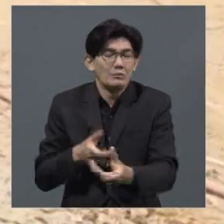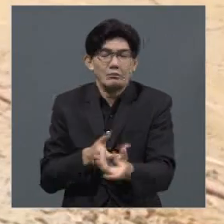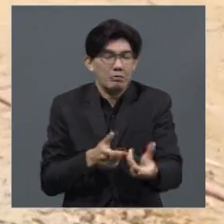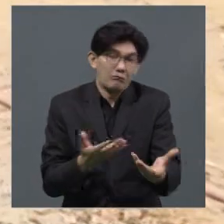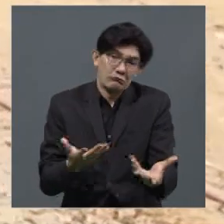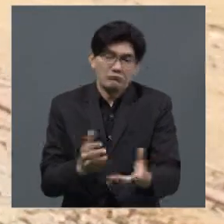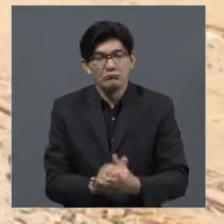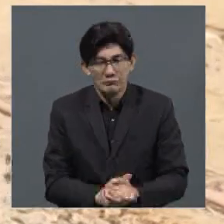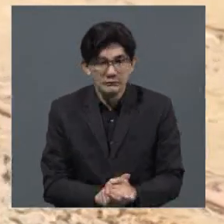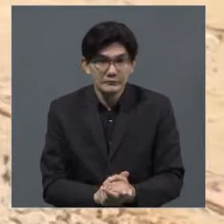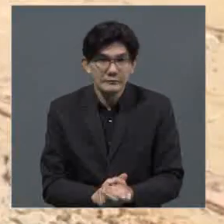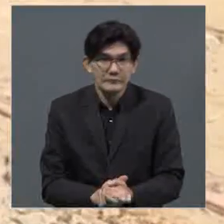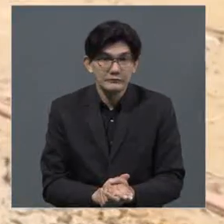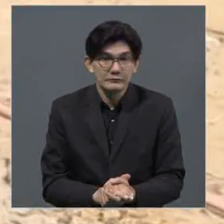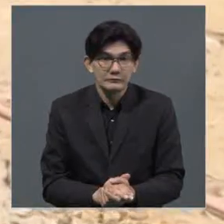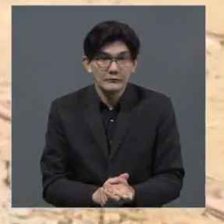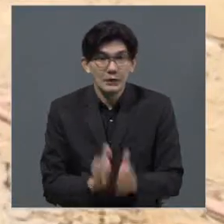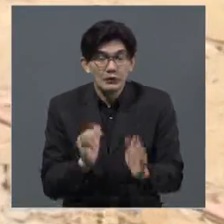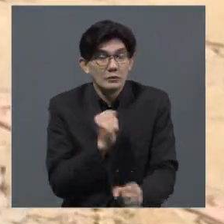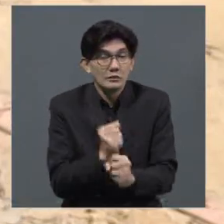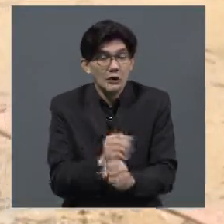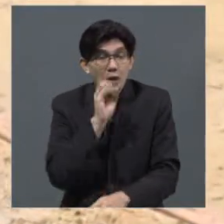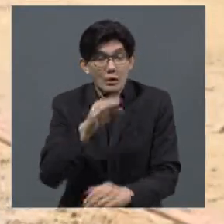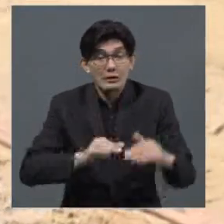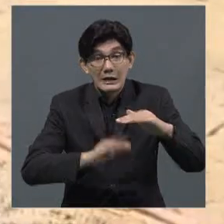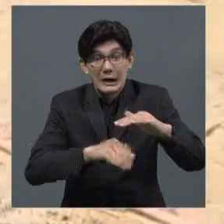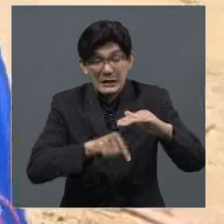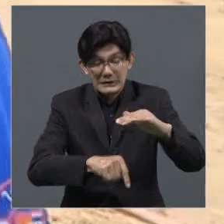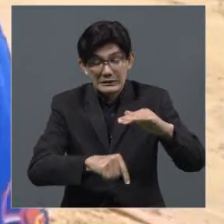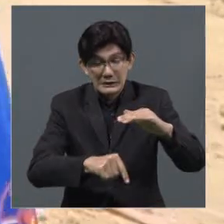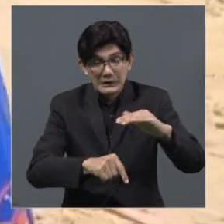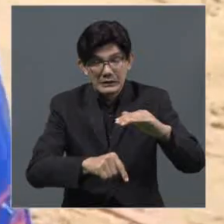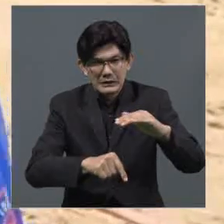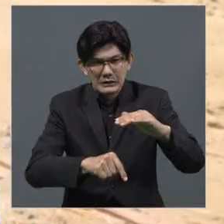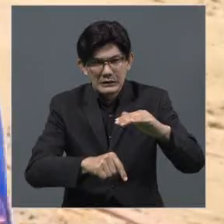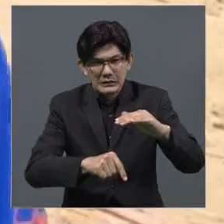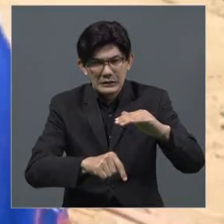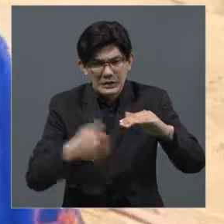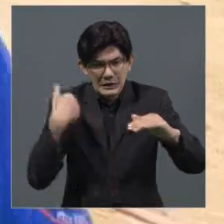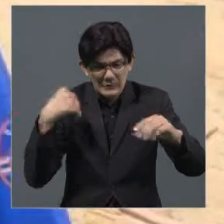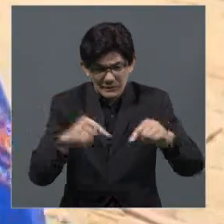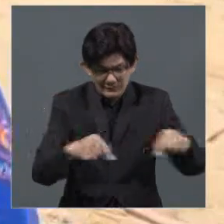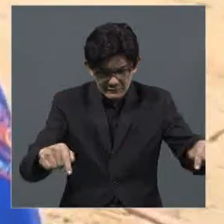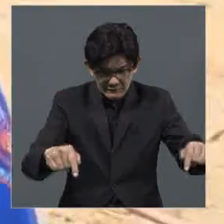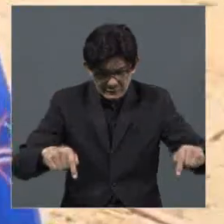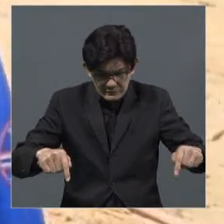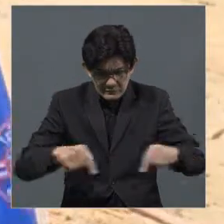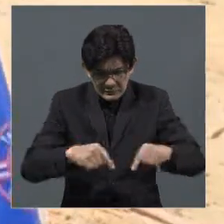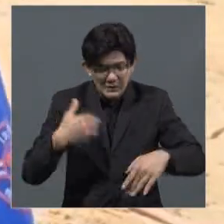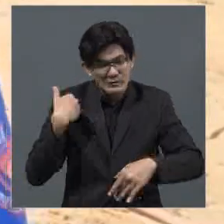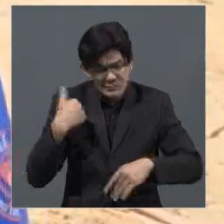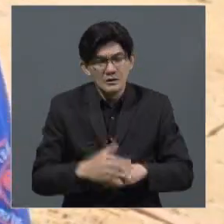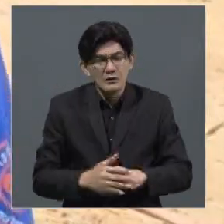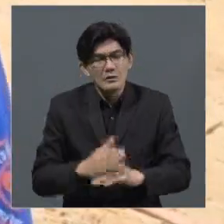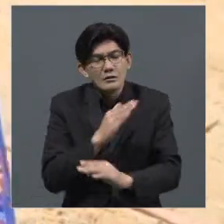ก็ตามคำที่ทางเจ้าหน้าที่บอกว่าตรงใต้พื้นล่างเนี่ยมันจะมีเป็นช่องสี่เหลี่ยมเมตรคูณเม